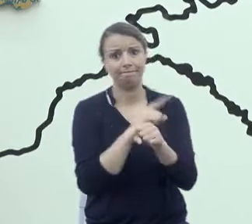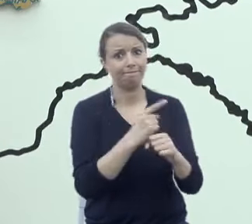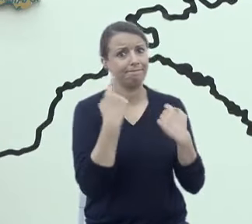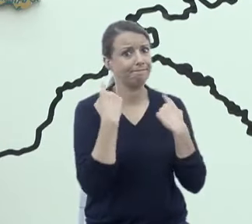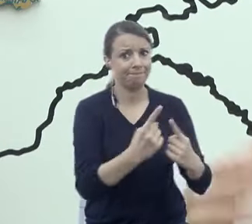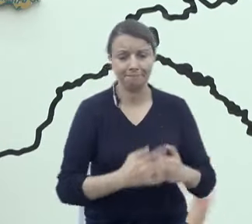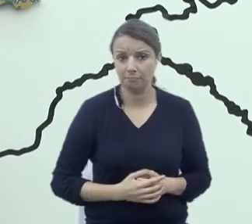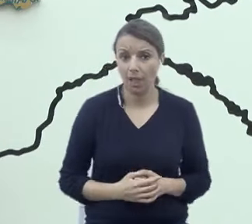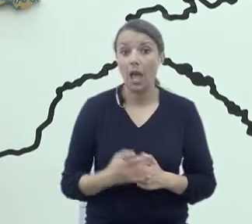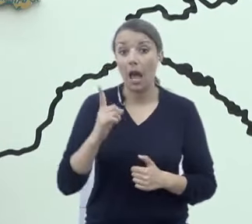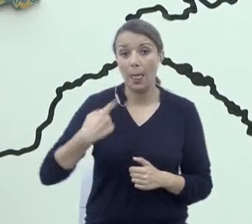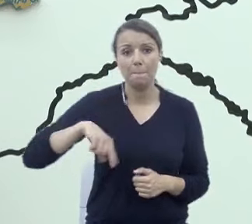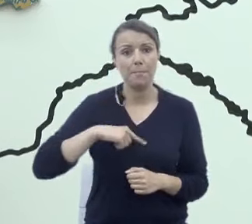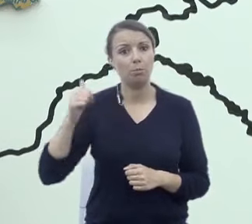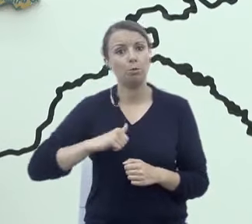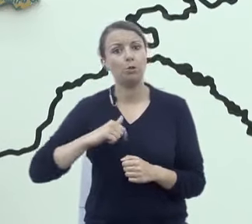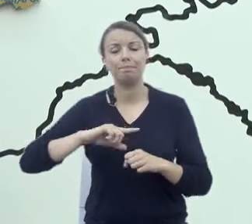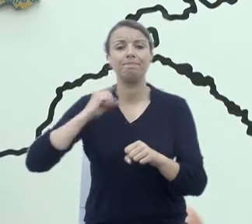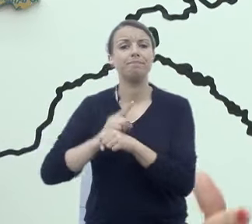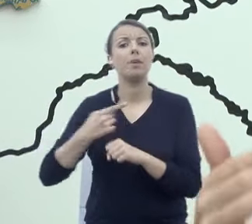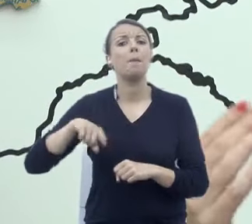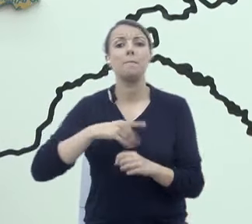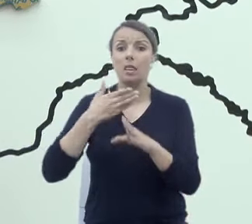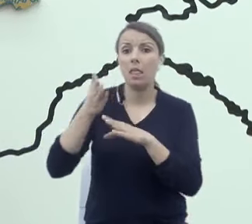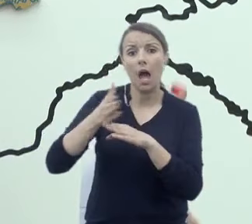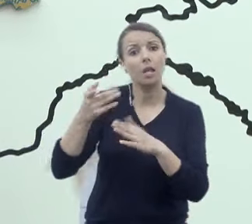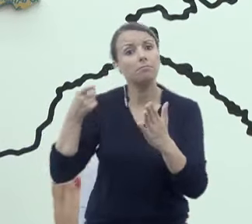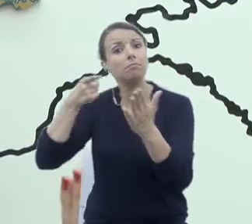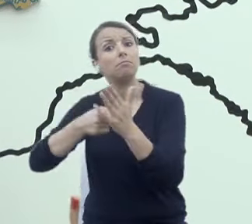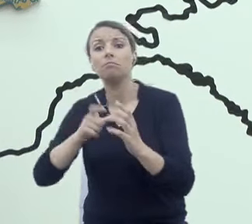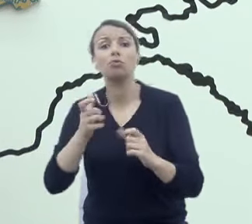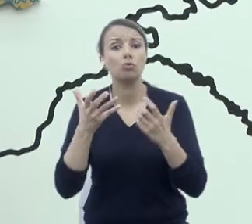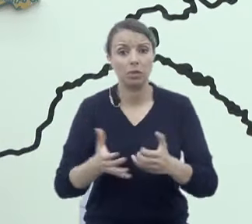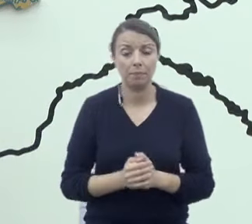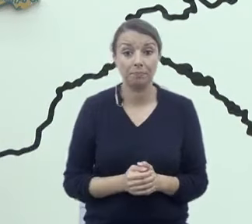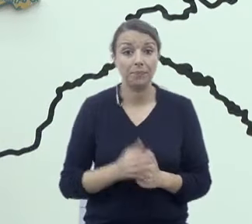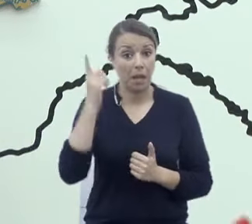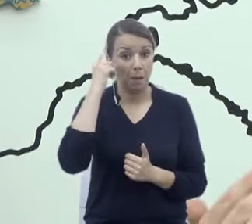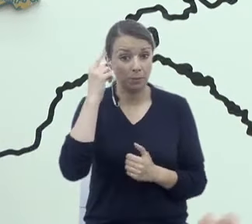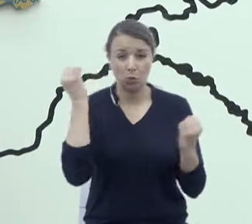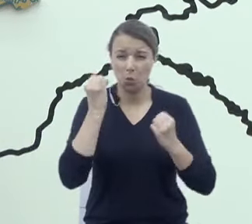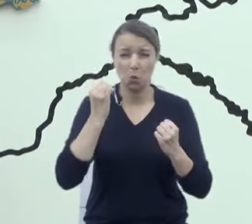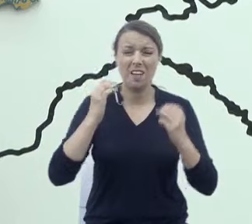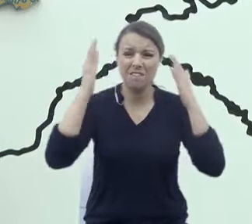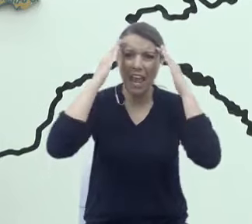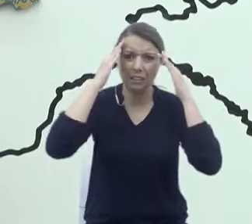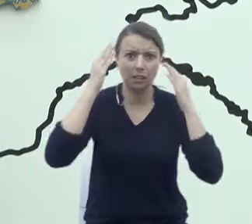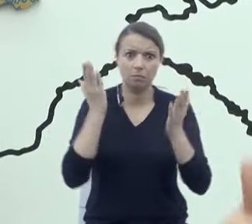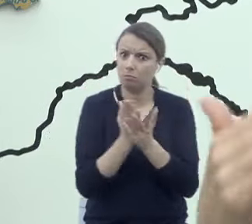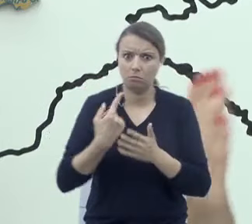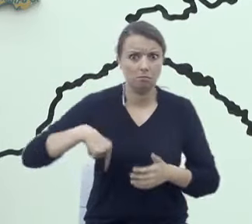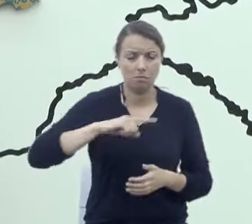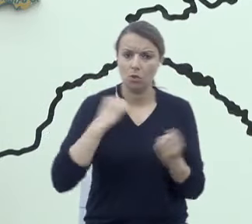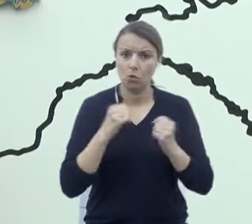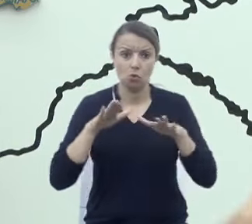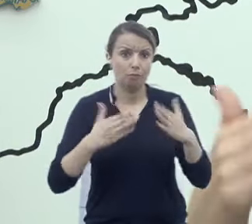zastanowić, jak my chcemy dalej iść, tak? To znaczy ja myślę, że przy tej wiedzy, którą panowie przede wszystkim pokazaliście, którą mamy już, tak? Możemy